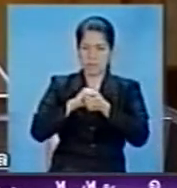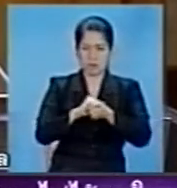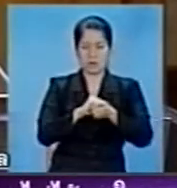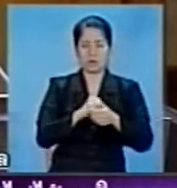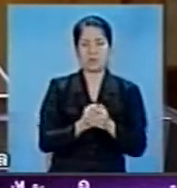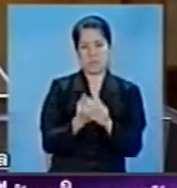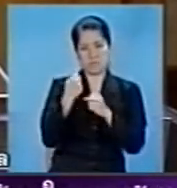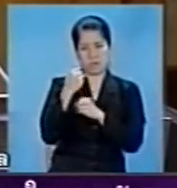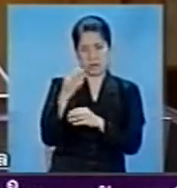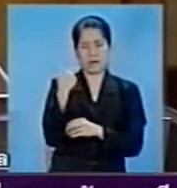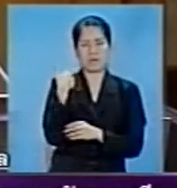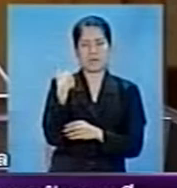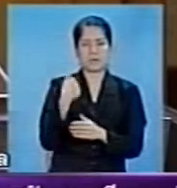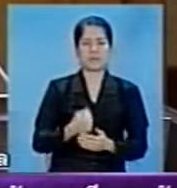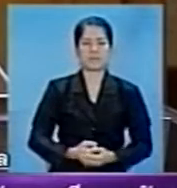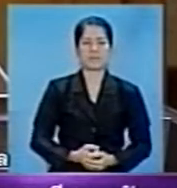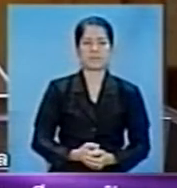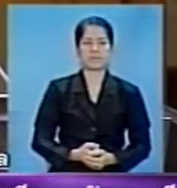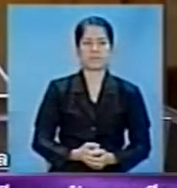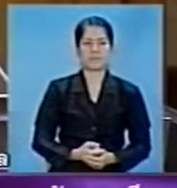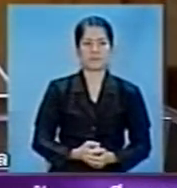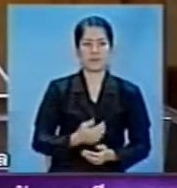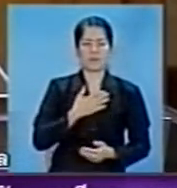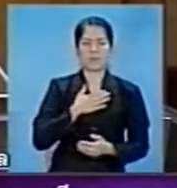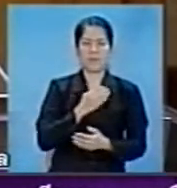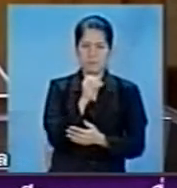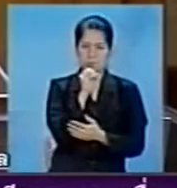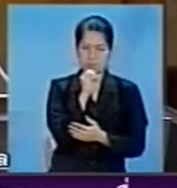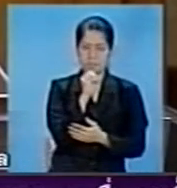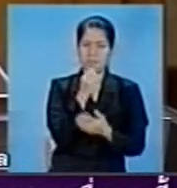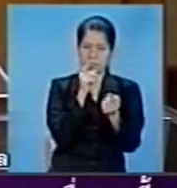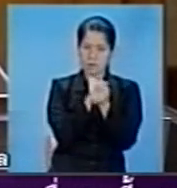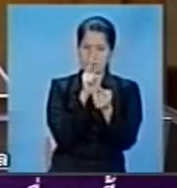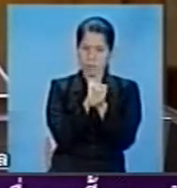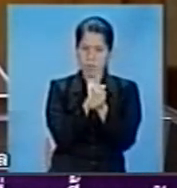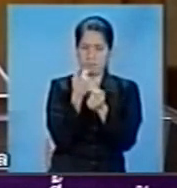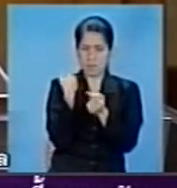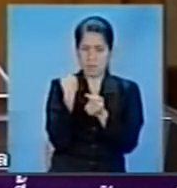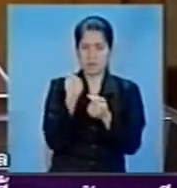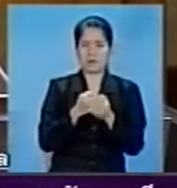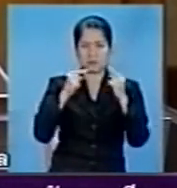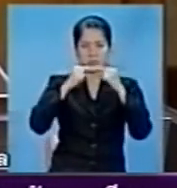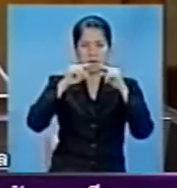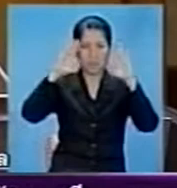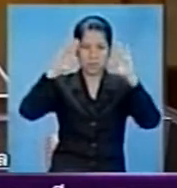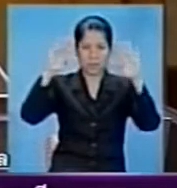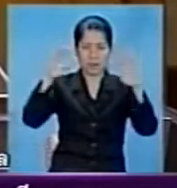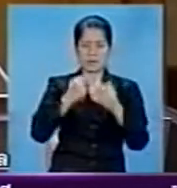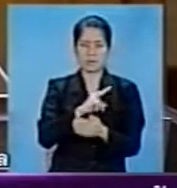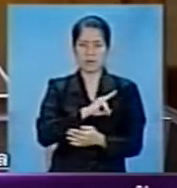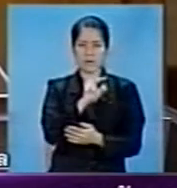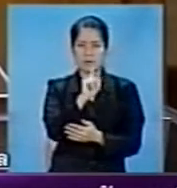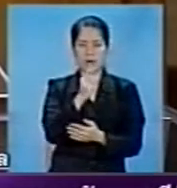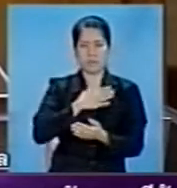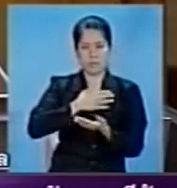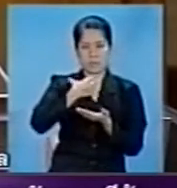นี้และผมได้เห็นได้ประสบด้วยตัวเองเนี่ยครับจากเหตุการณ์ที่ผมคงต้องหยิ